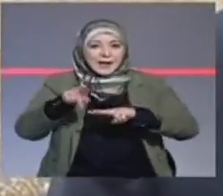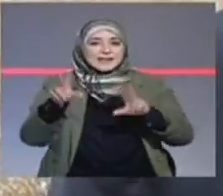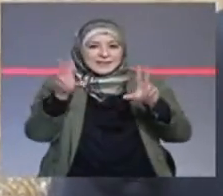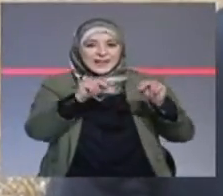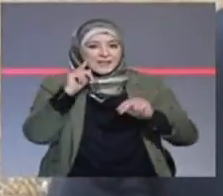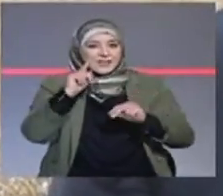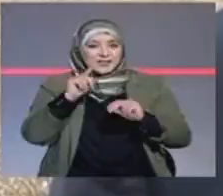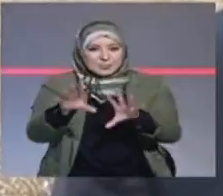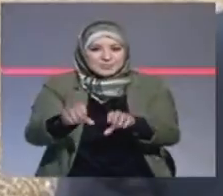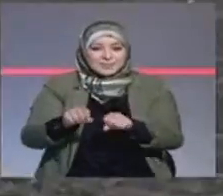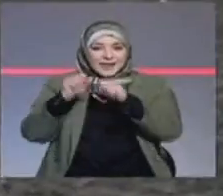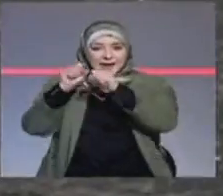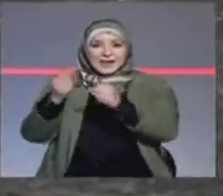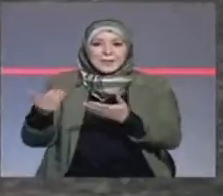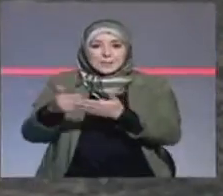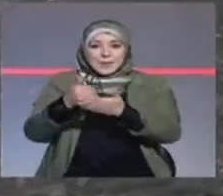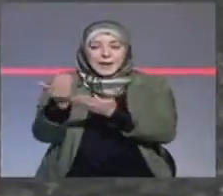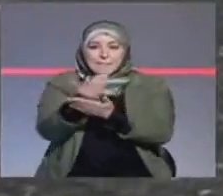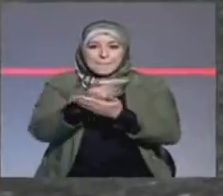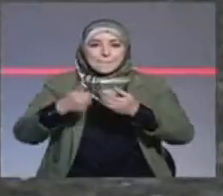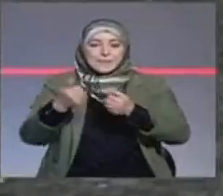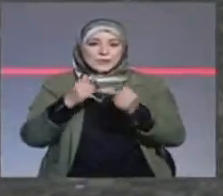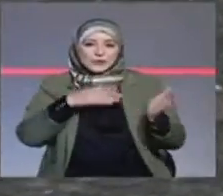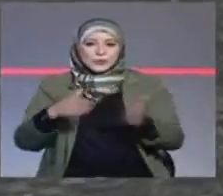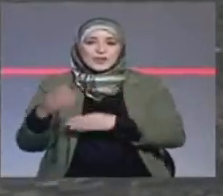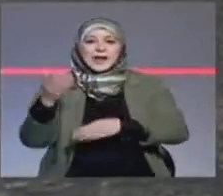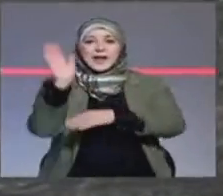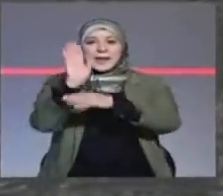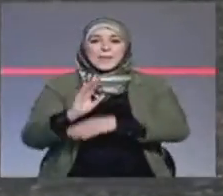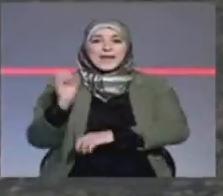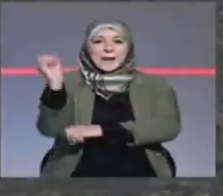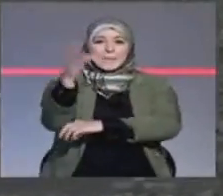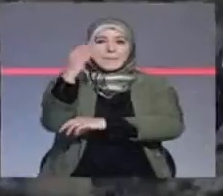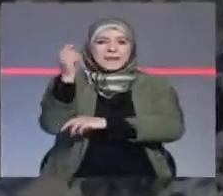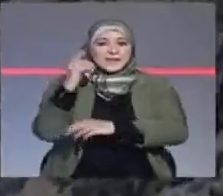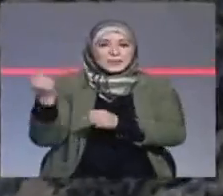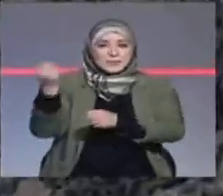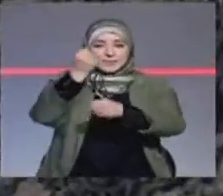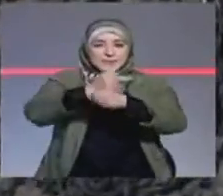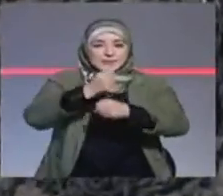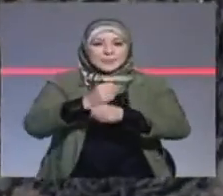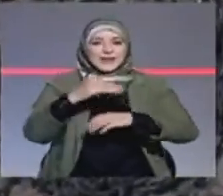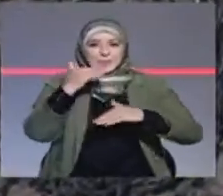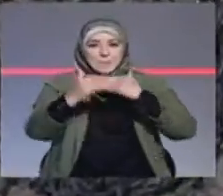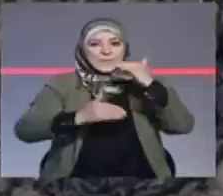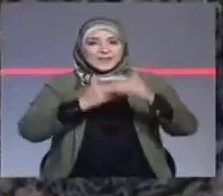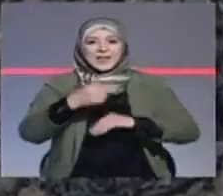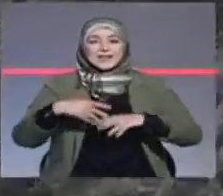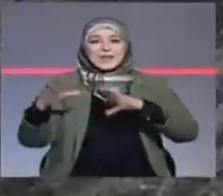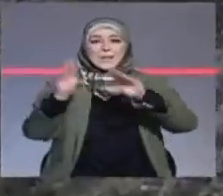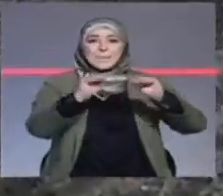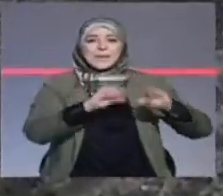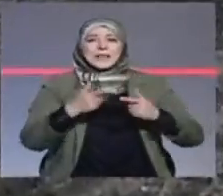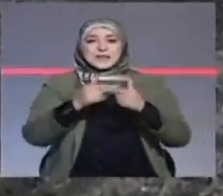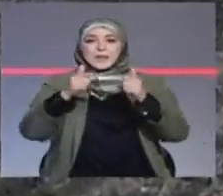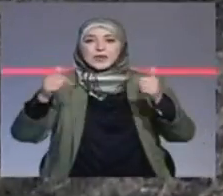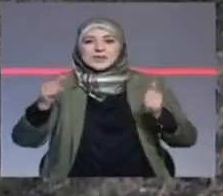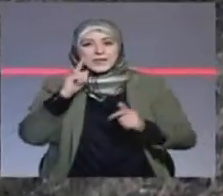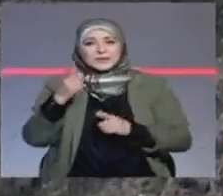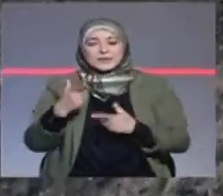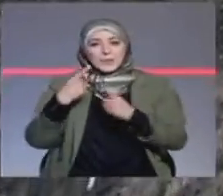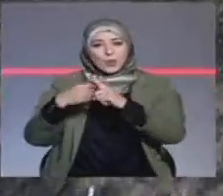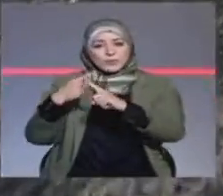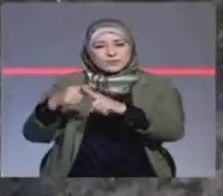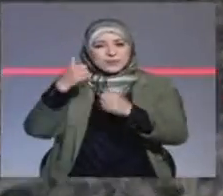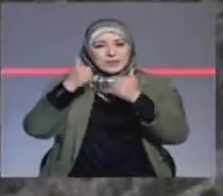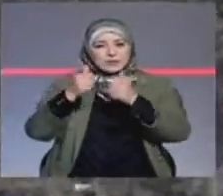بعملية إجلاء المحاصيل. الحماية المدنية عملت على وضع مراكز متقدمة في عدد من مناطق الإنتاج لضمان نجاعة